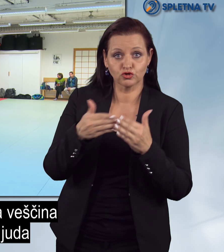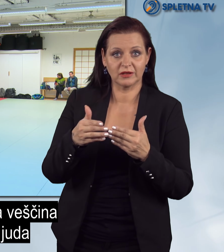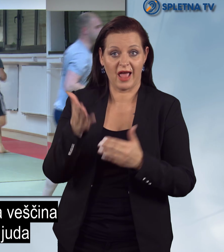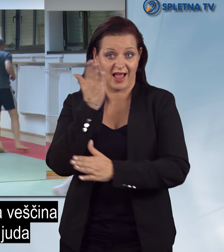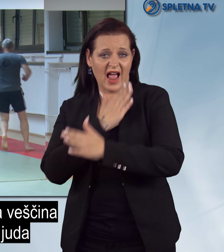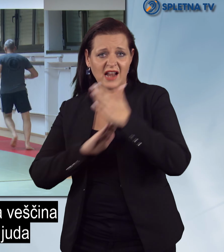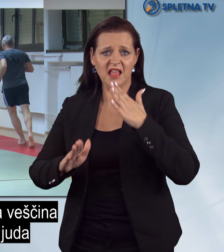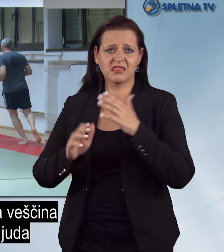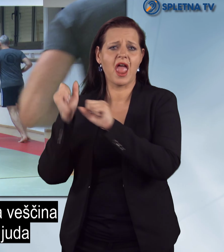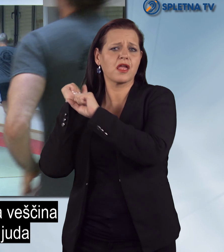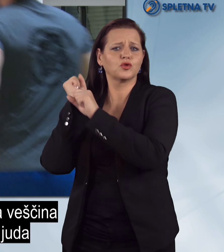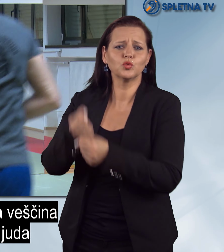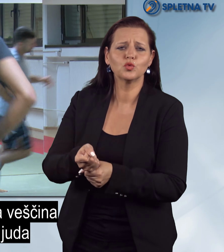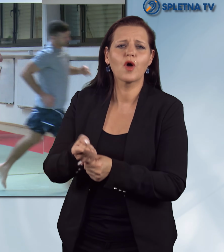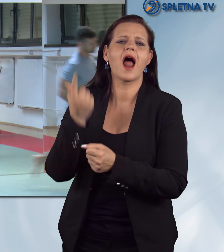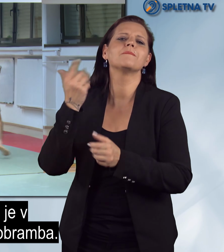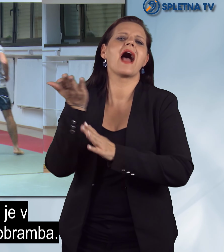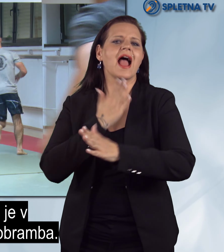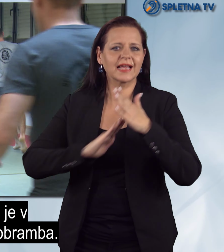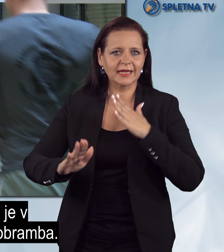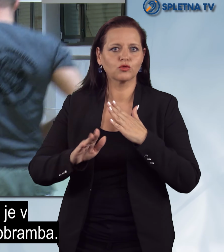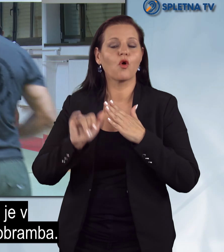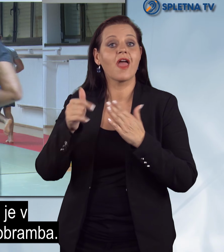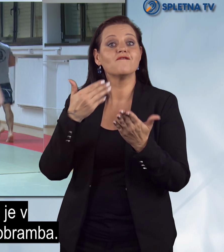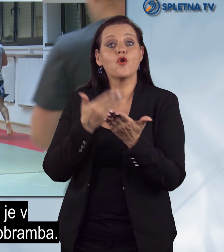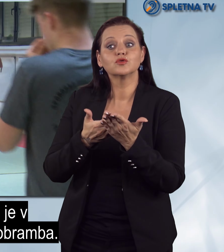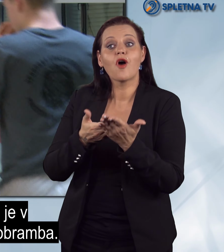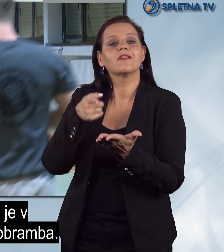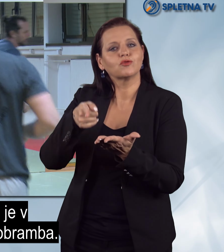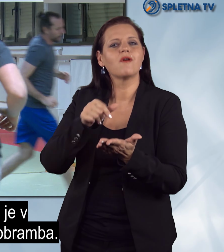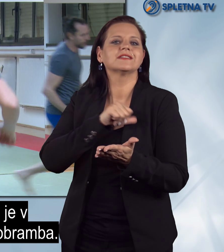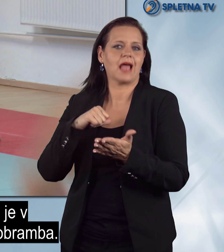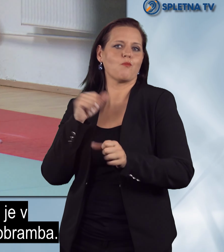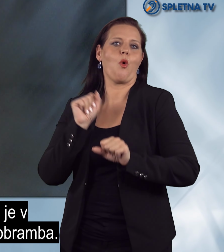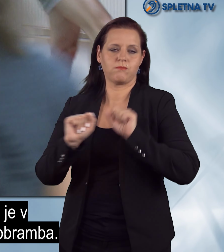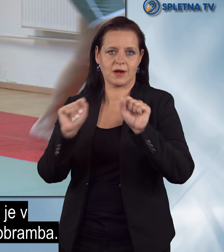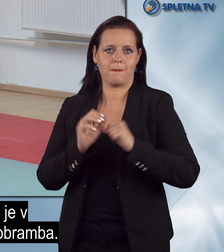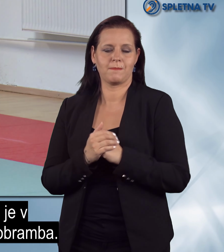veščina karateja, juda ali aikida je v osnovi samoobramba.